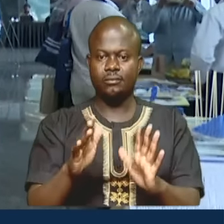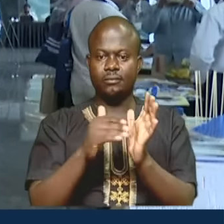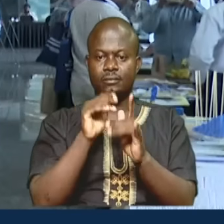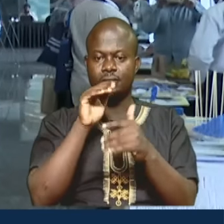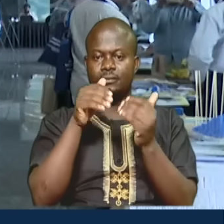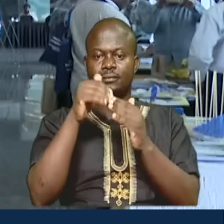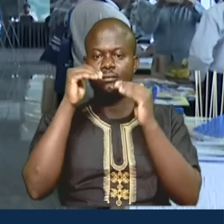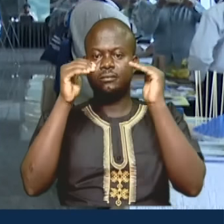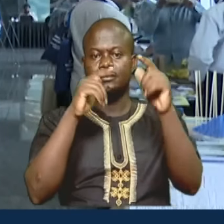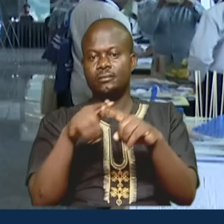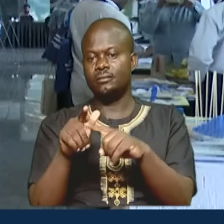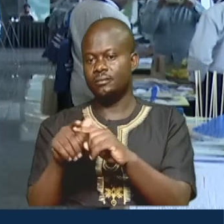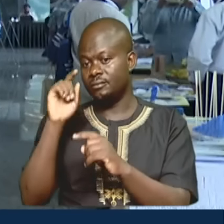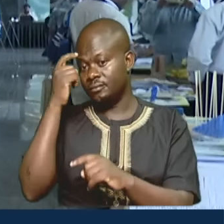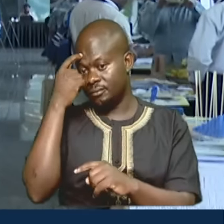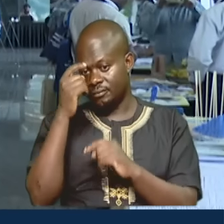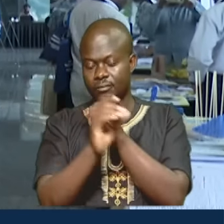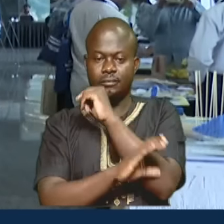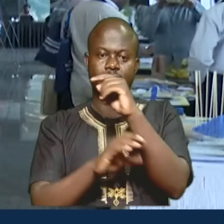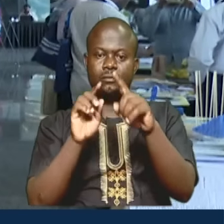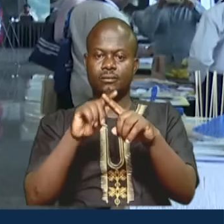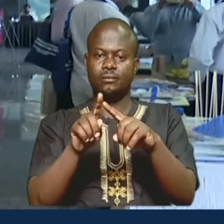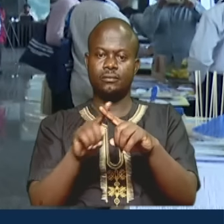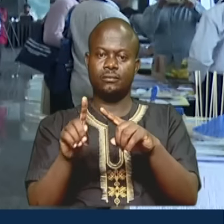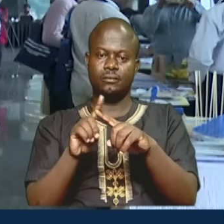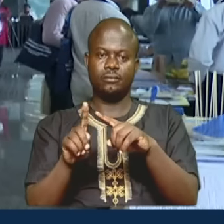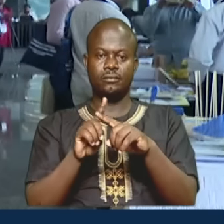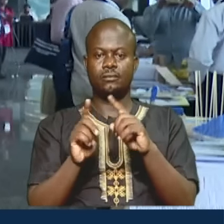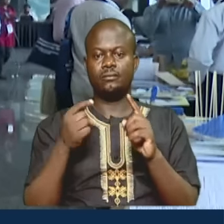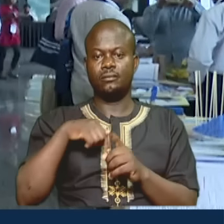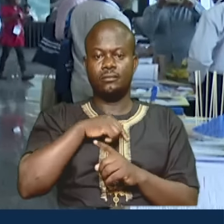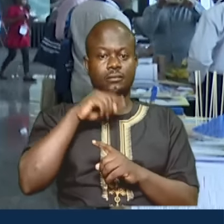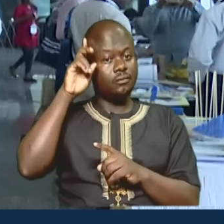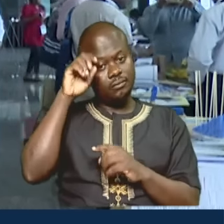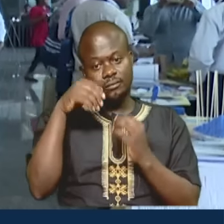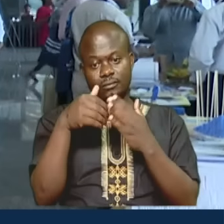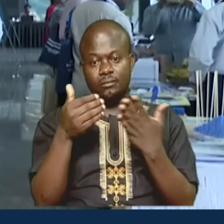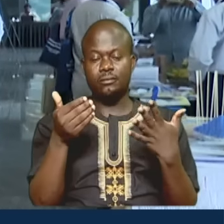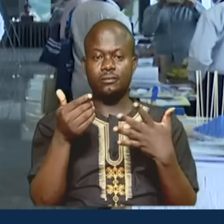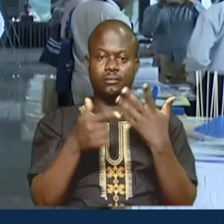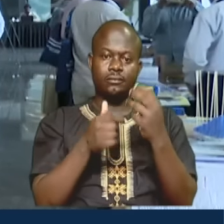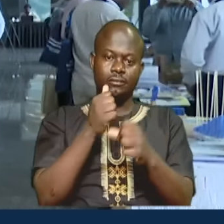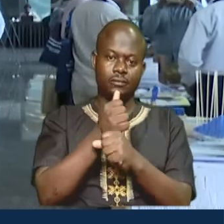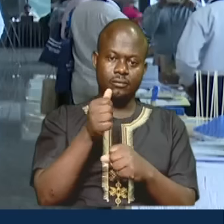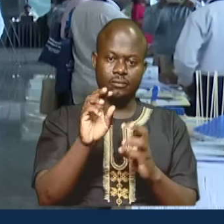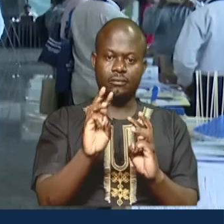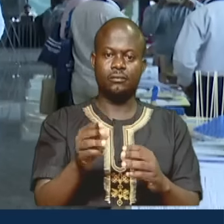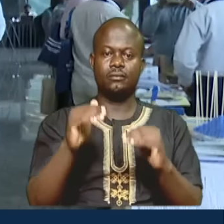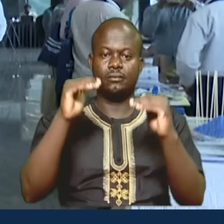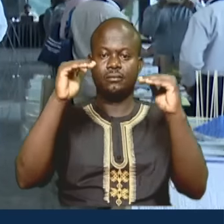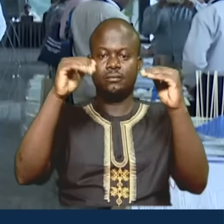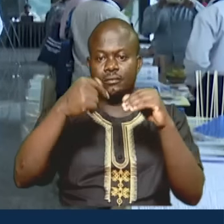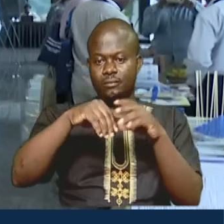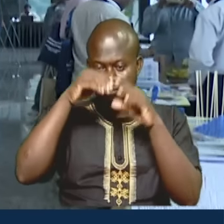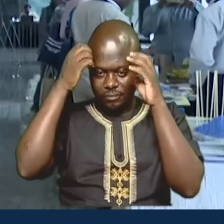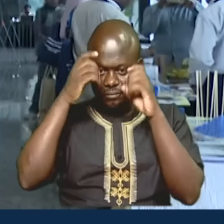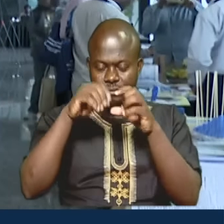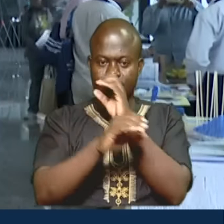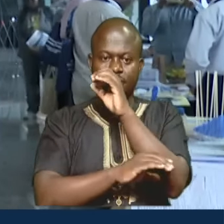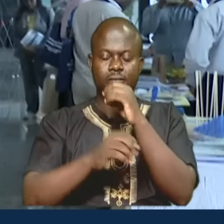mu nzego zitandukanye za leta z'ibihugu bitandukanye tukumva imigabo n'imigambi bafite mu buryo bwo kuzamura ireme ry'uburezi mu bihugu